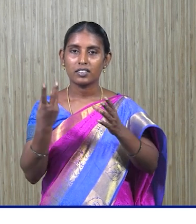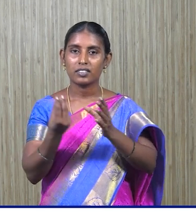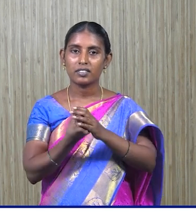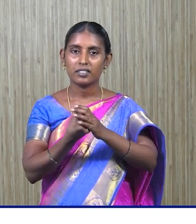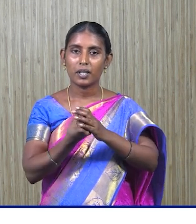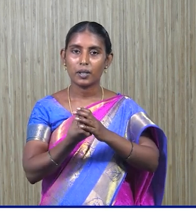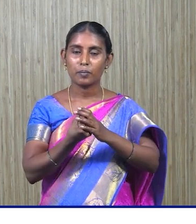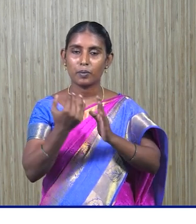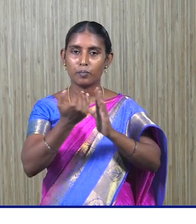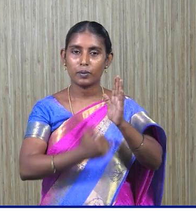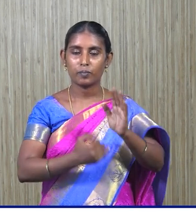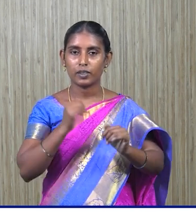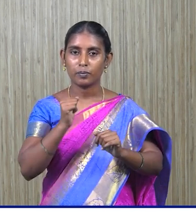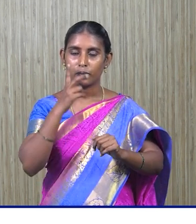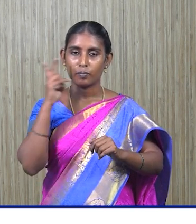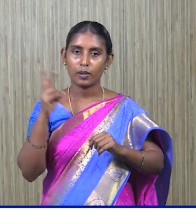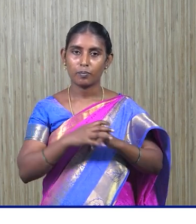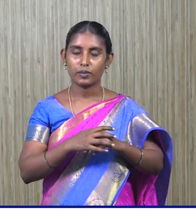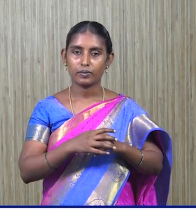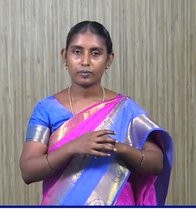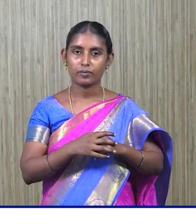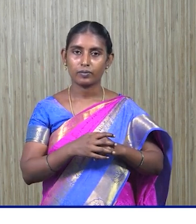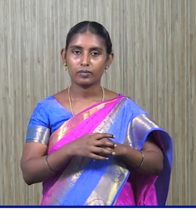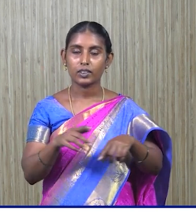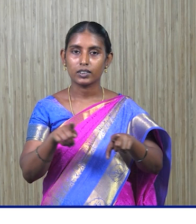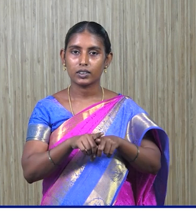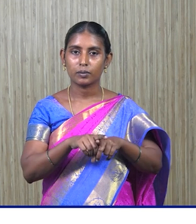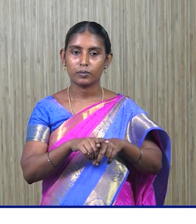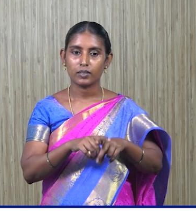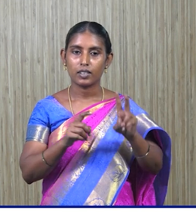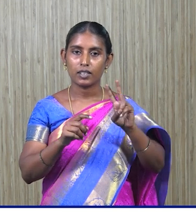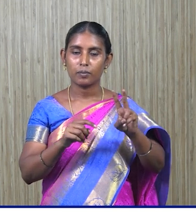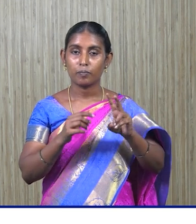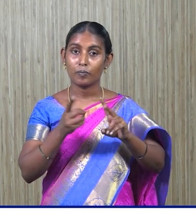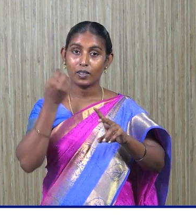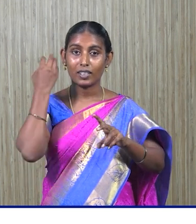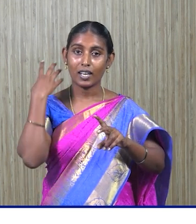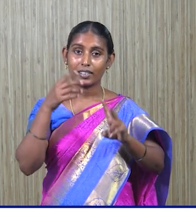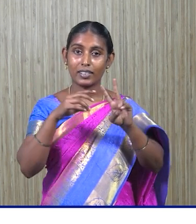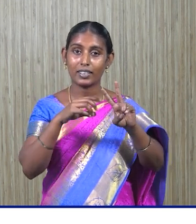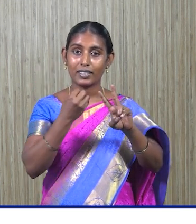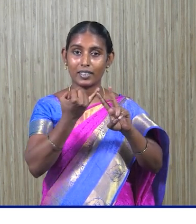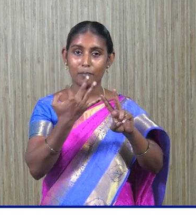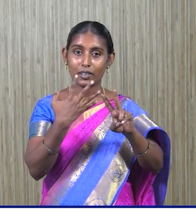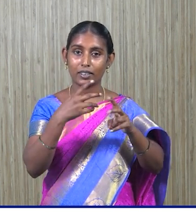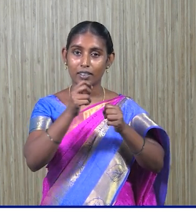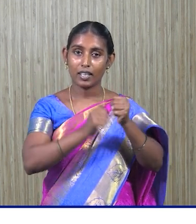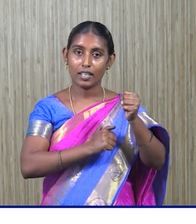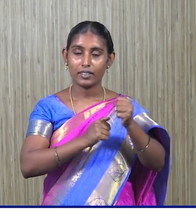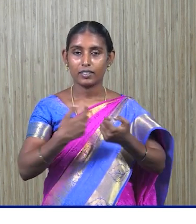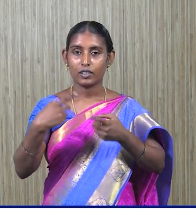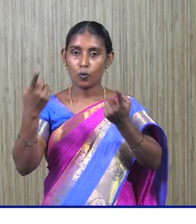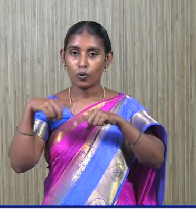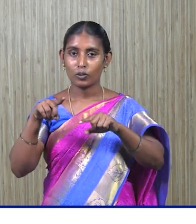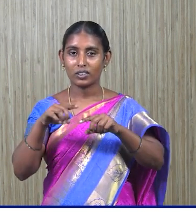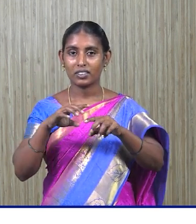பண்பு எப்படி இருக்குன்னு நம்ம பார்க்கலாம். 2 எண்களை எடுத்துக்கொண்டு வரிசையை மாற்றினோம் கழிக்கும்போது, அப்பொழுது பரிமாற்ற பண்பு நிறைவு செய்யப்படவில்லை.